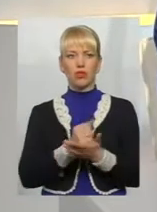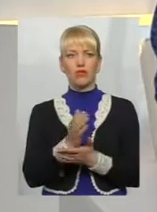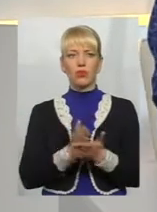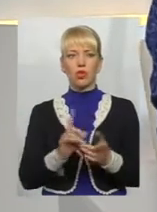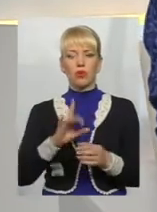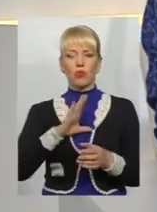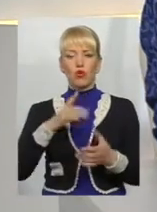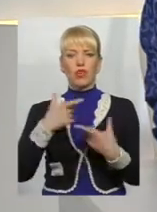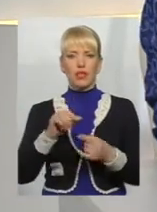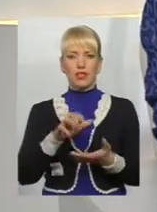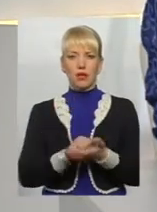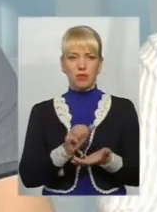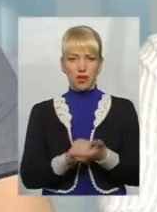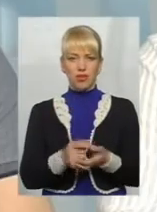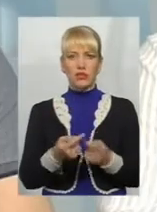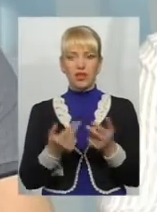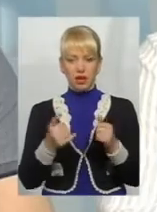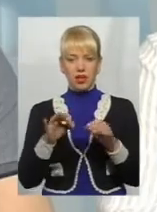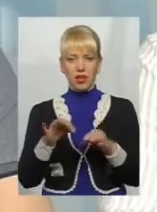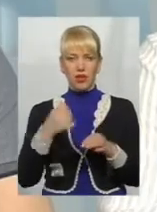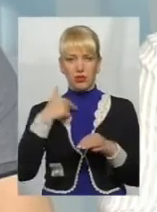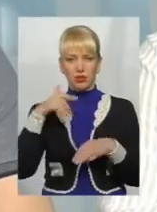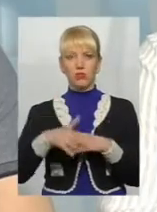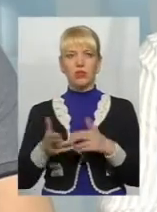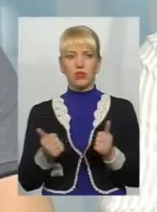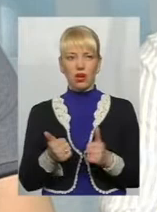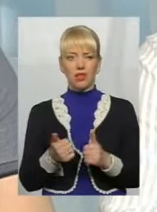було де займатися, так я розумію? Так, це